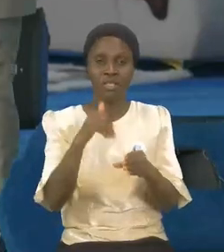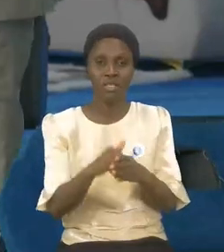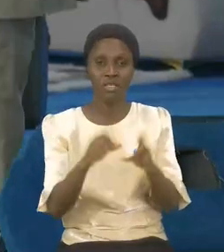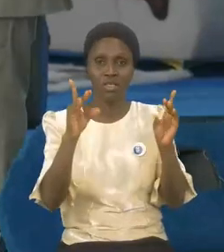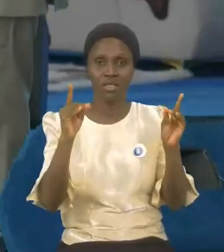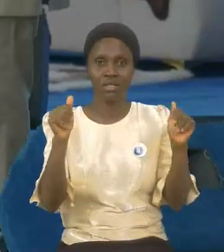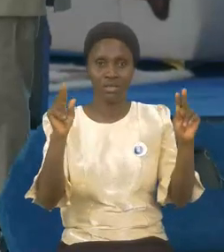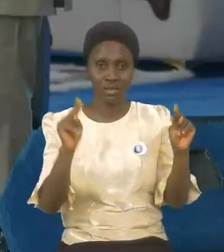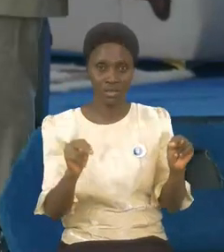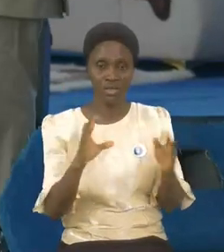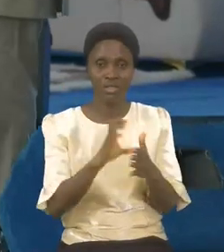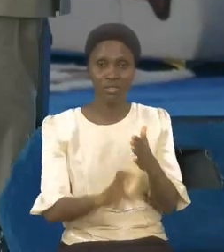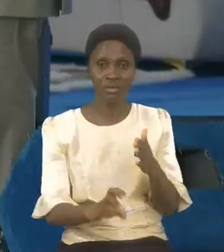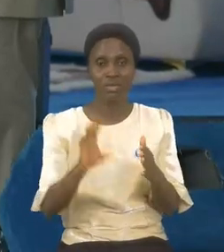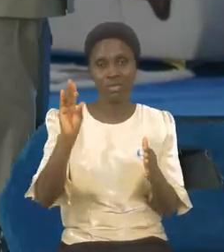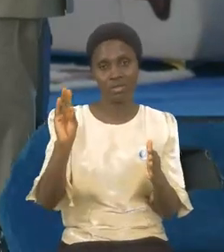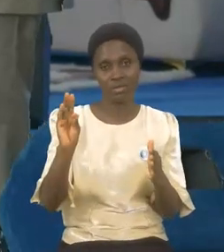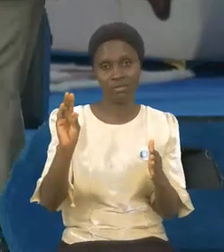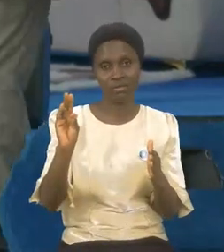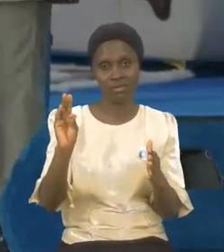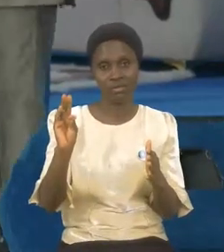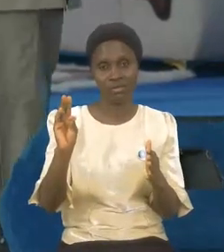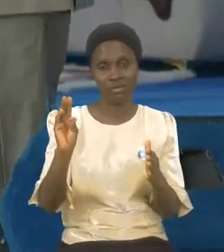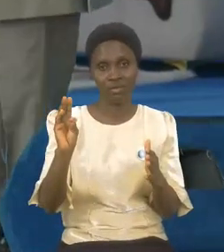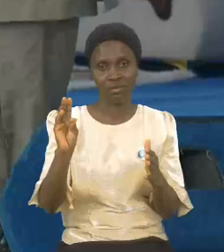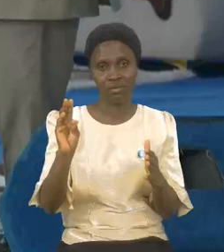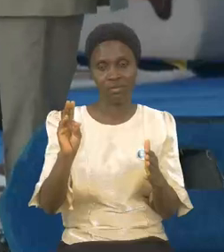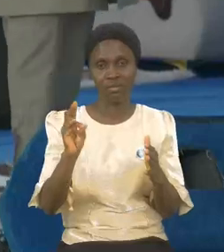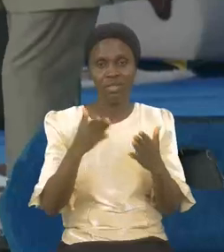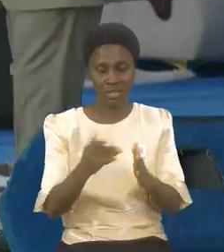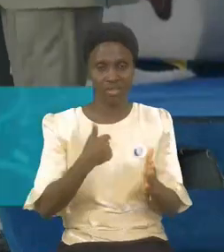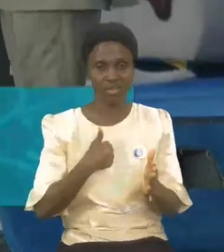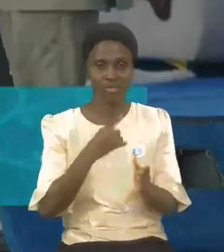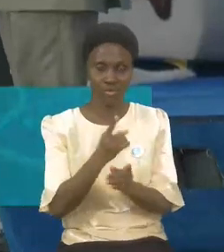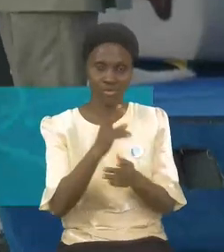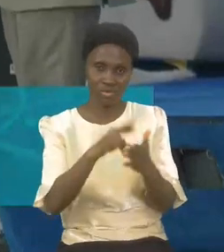Dieu. Retournons à Daniel chapitre 7.